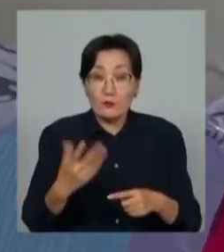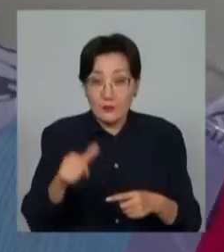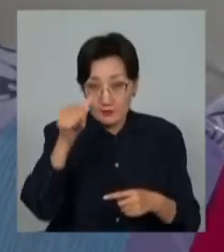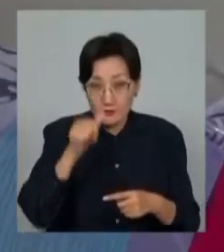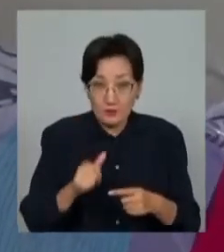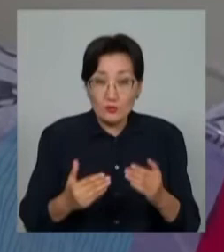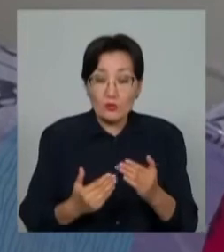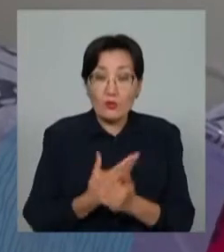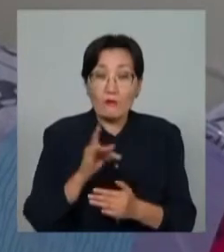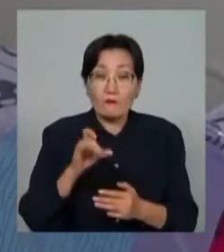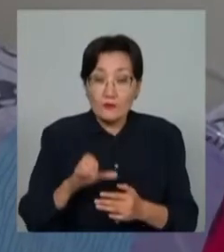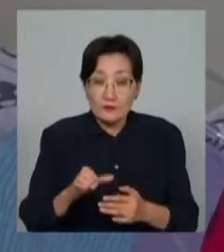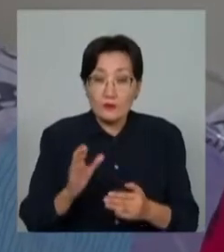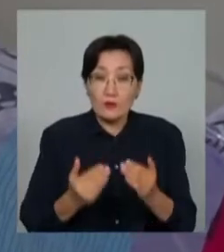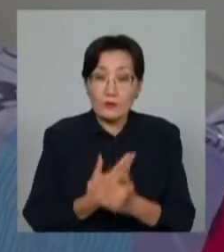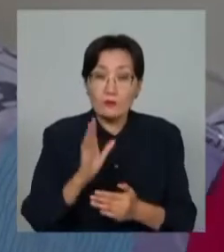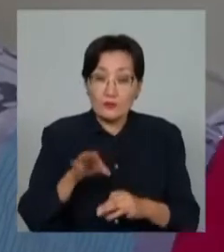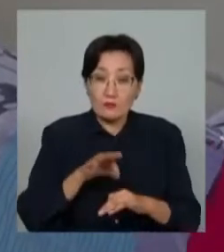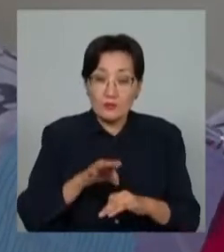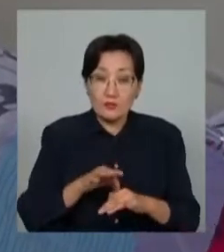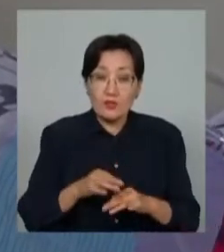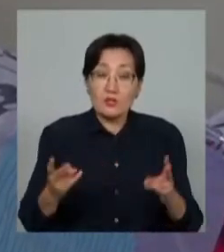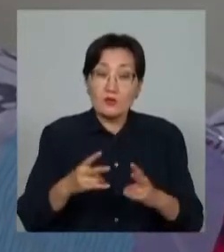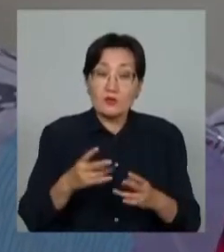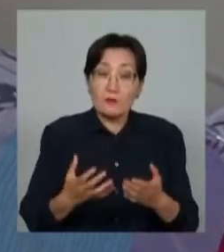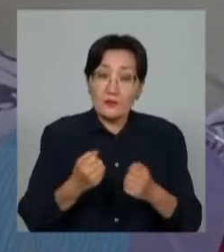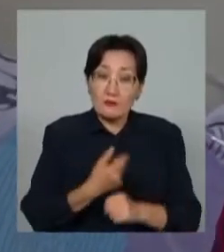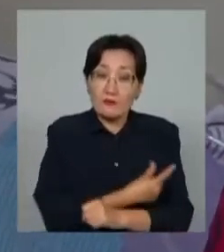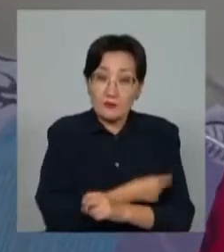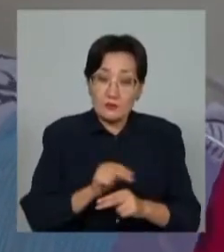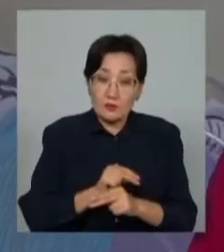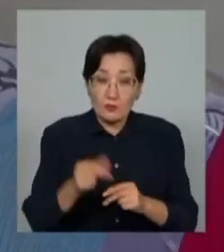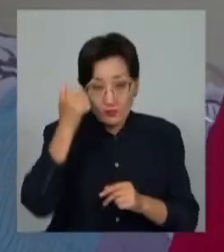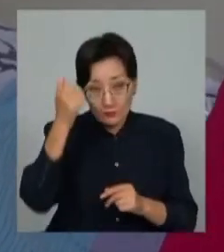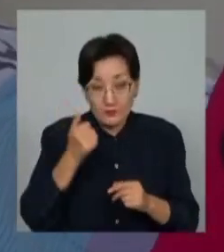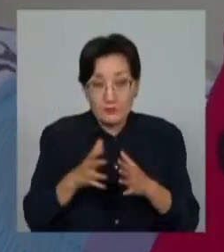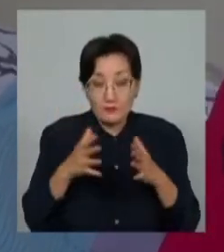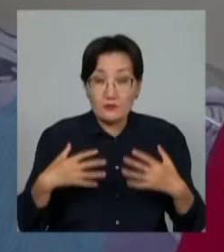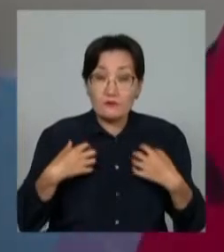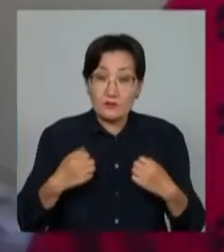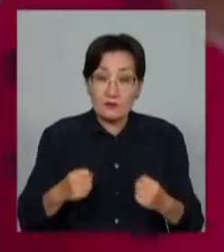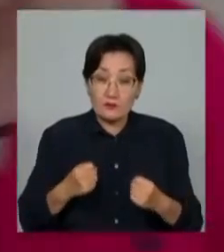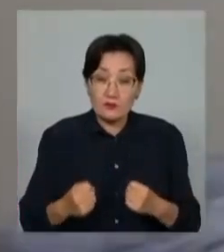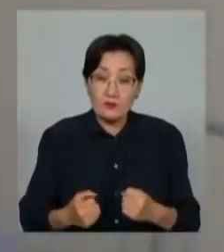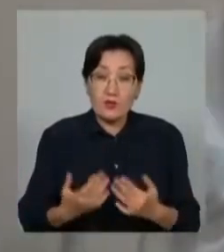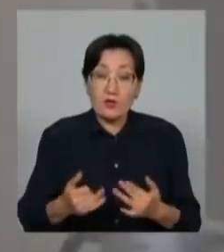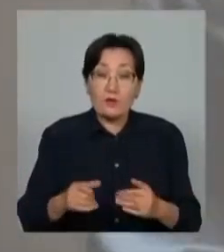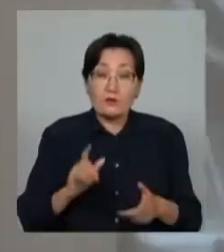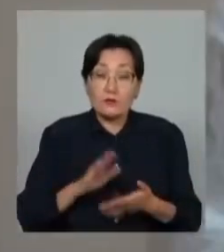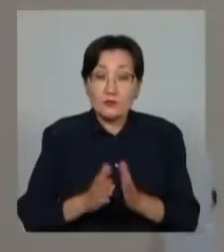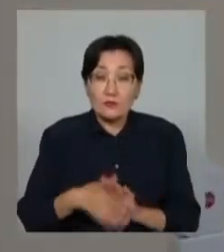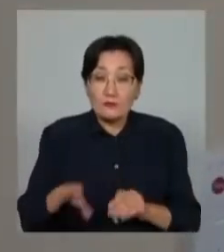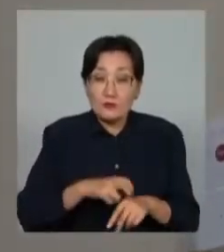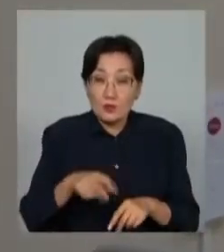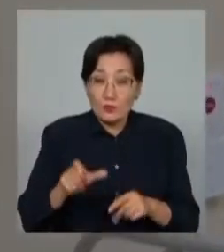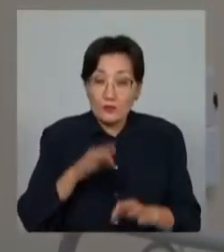опять новый вирус придет, опять будем болеть. Хорошо. Надо делать вакцинацию. Спасибо большое, выздоравливайте. Состояние всех